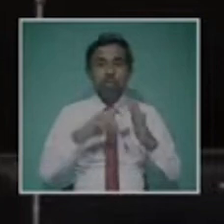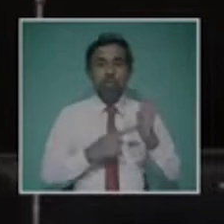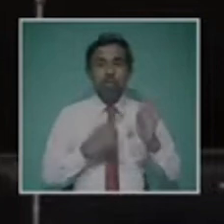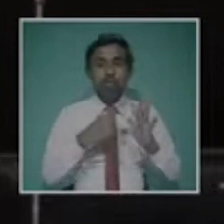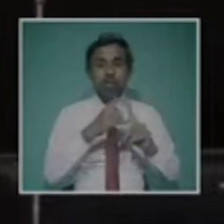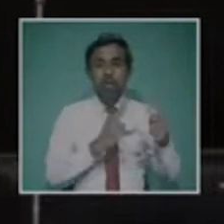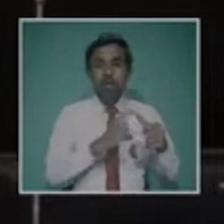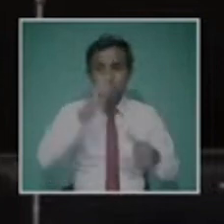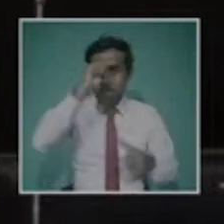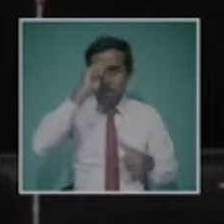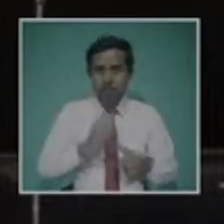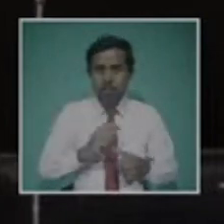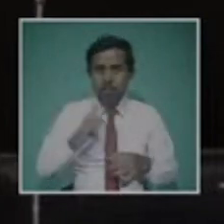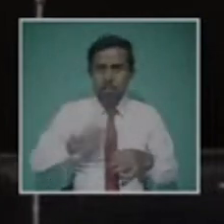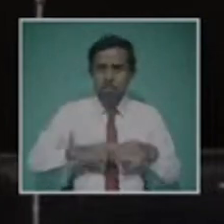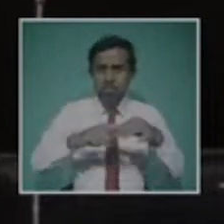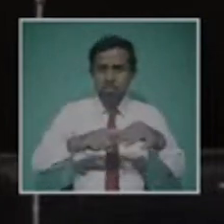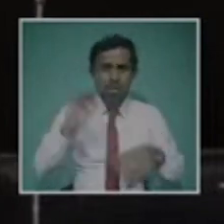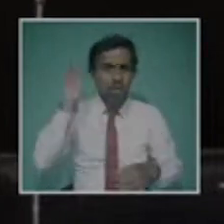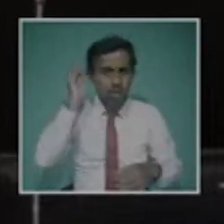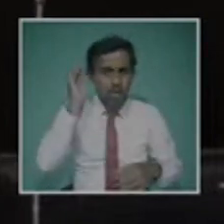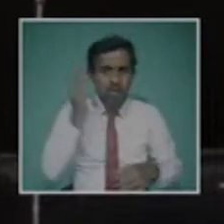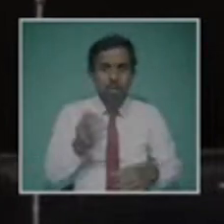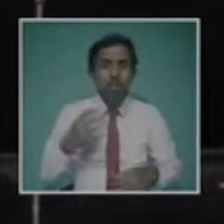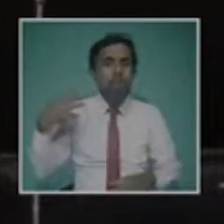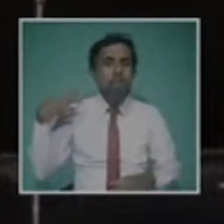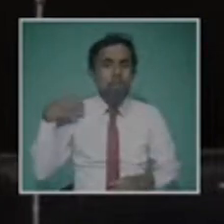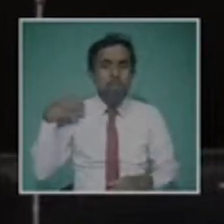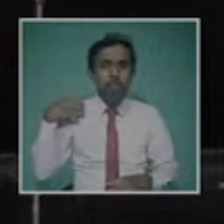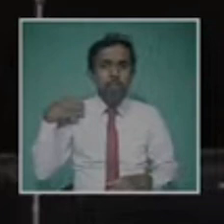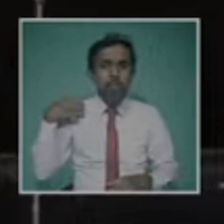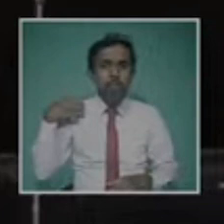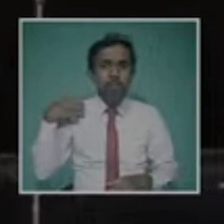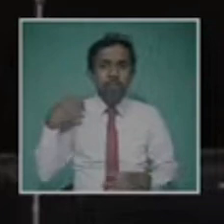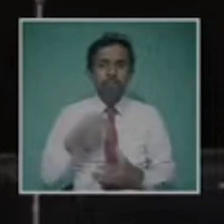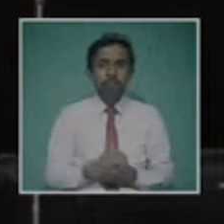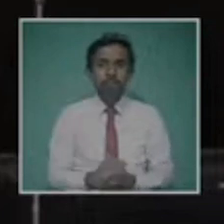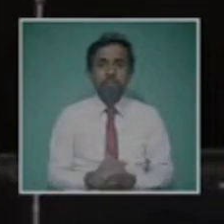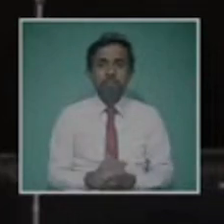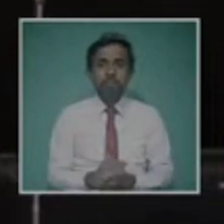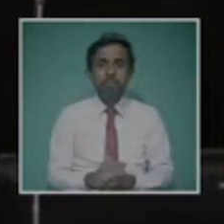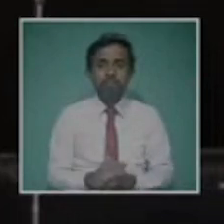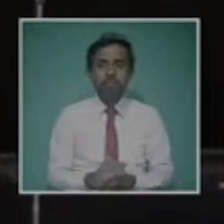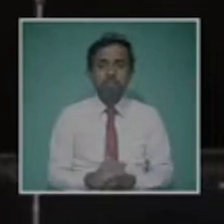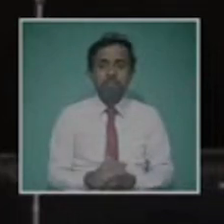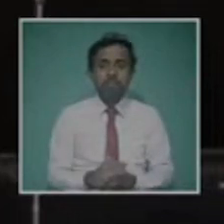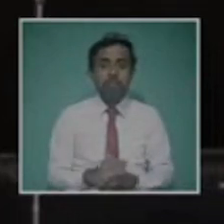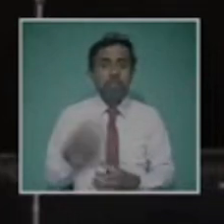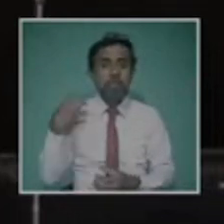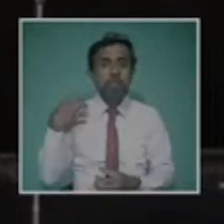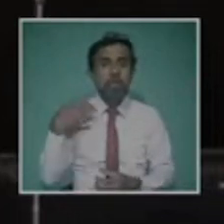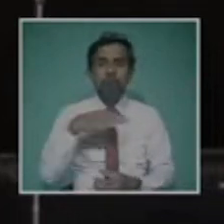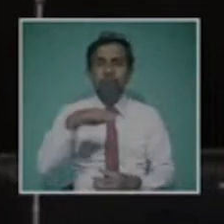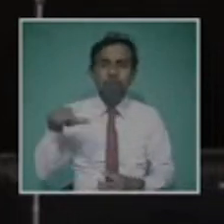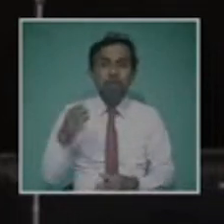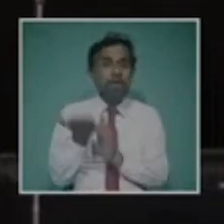விஷயத்தை நான் சொல்ல வேண்டும். முஸ்லிம் விவாகரத்து சட்டம் சம்பந்தமாக இதற்கு முன்னர் இருந்த அமைச்சர் அலி சப்ரி அவர்கள் ஒரு